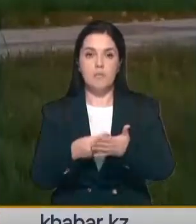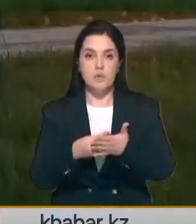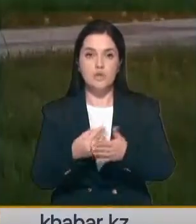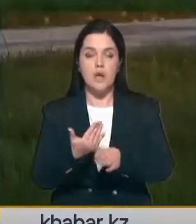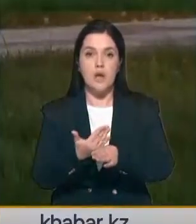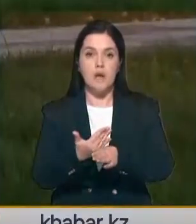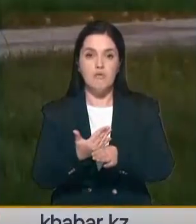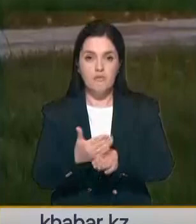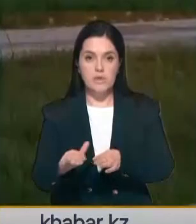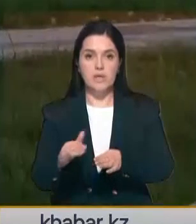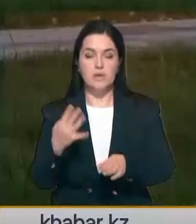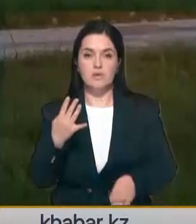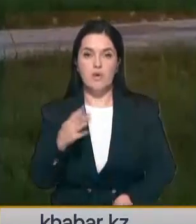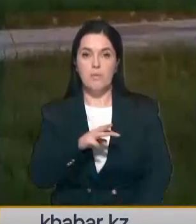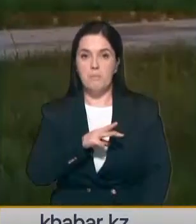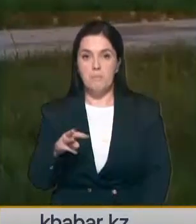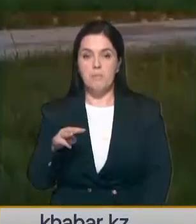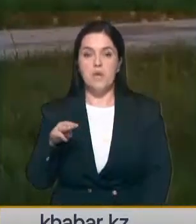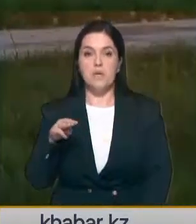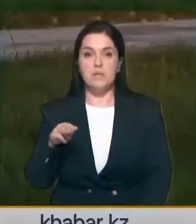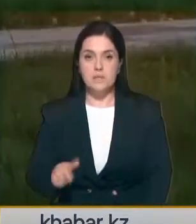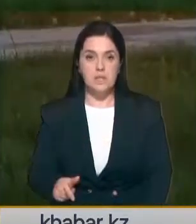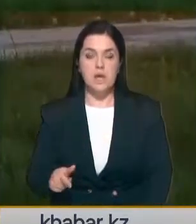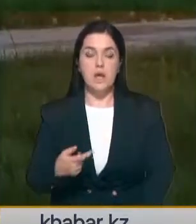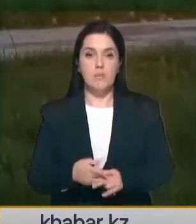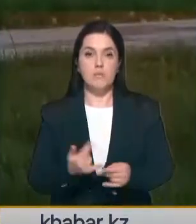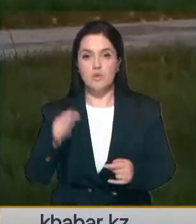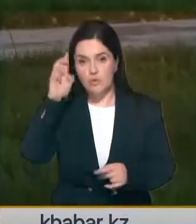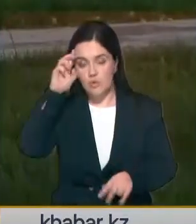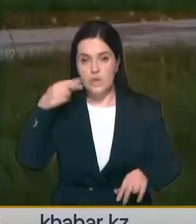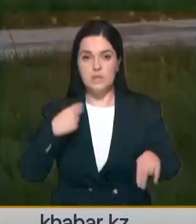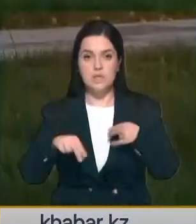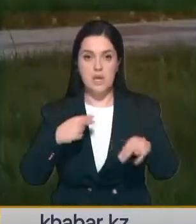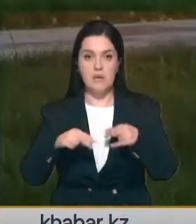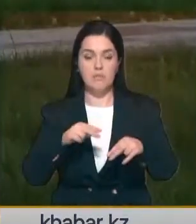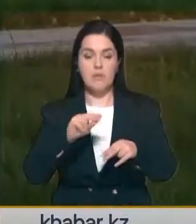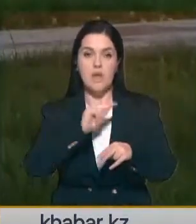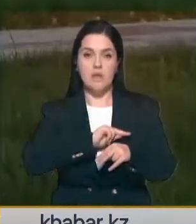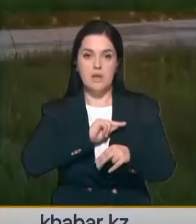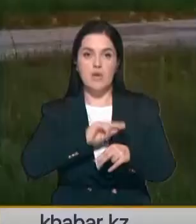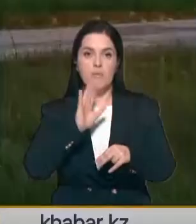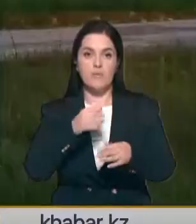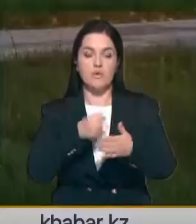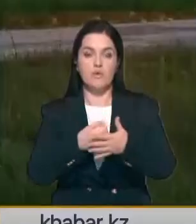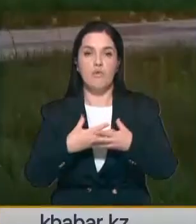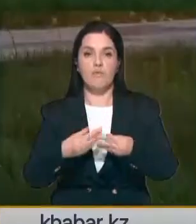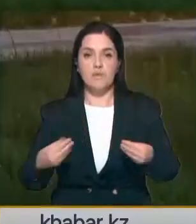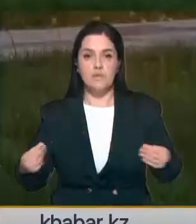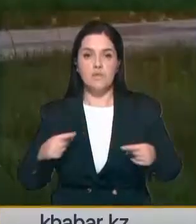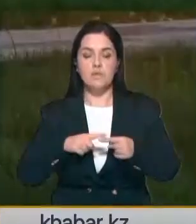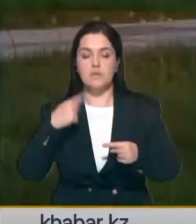общей сложности 40 миллионов тенге. В настоящее время ведется госзакуп. Все работы планируем завершить до весны следующего года.